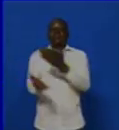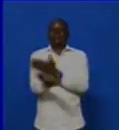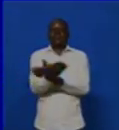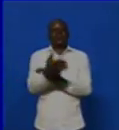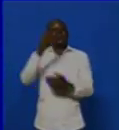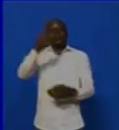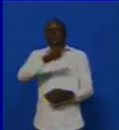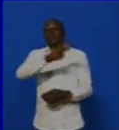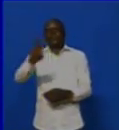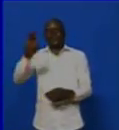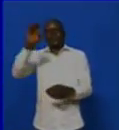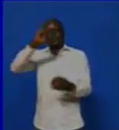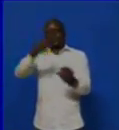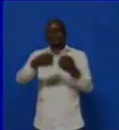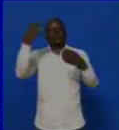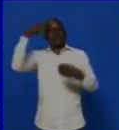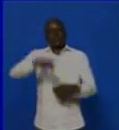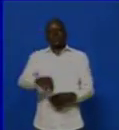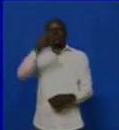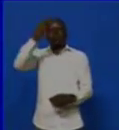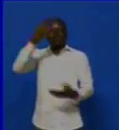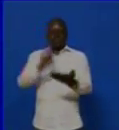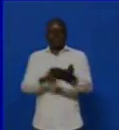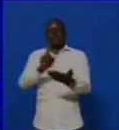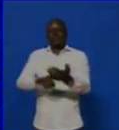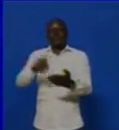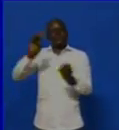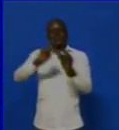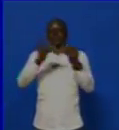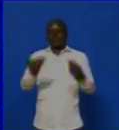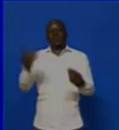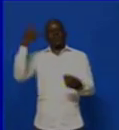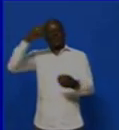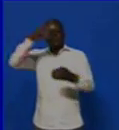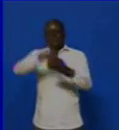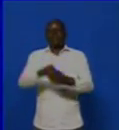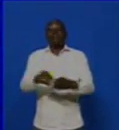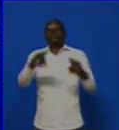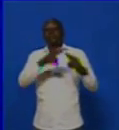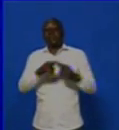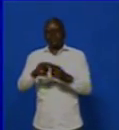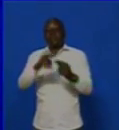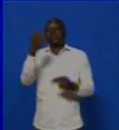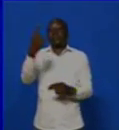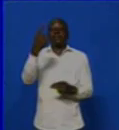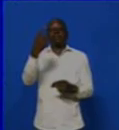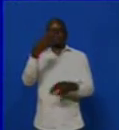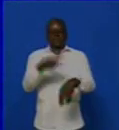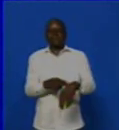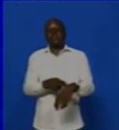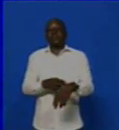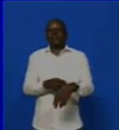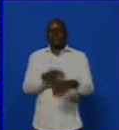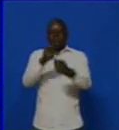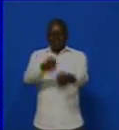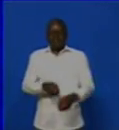conciliation sous l'égide du Haut Conseil du Dialogue Social. Les détails de cet accord dans un instant. La campagne agricole